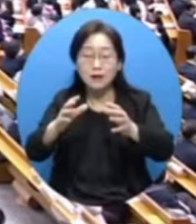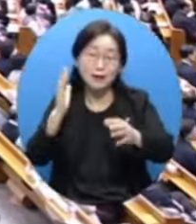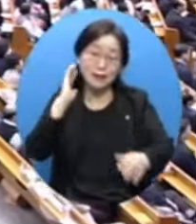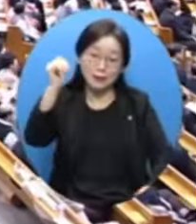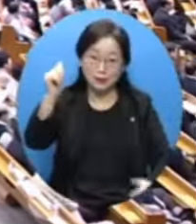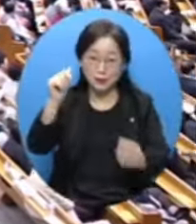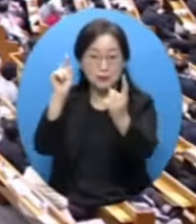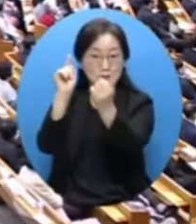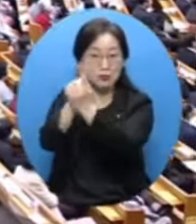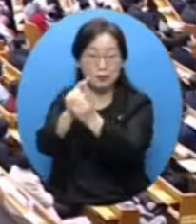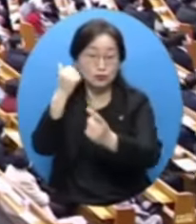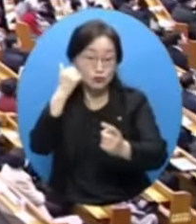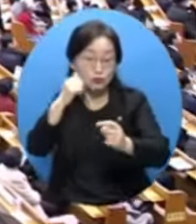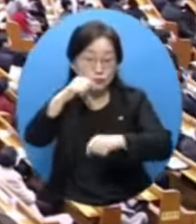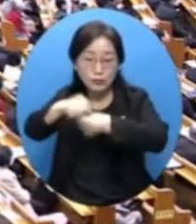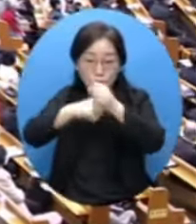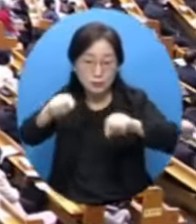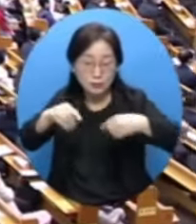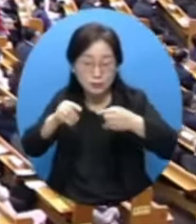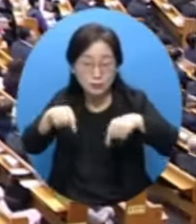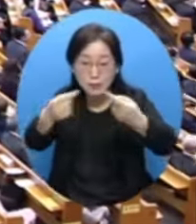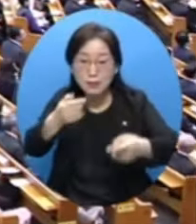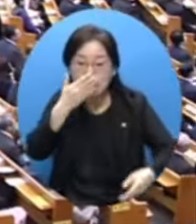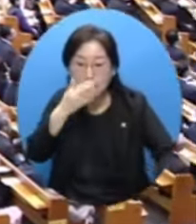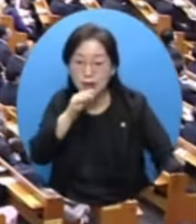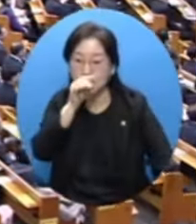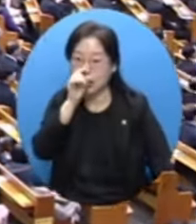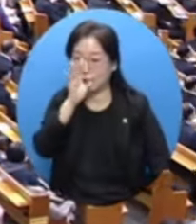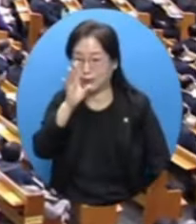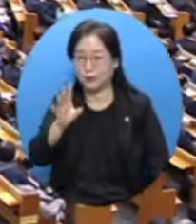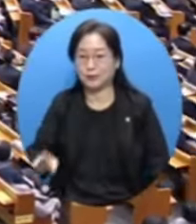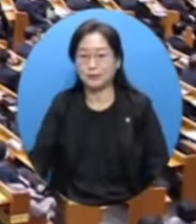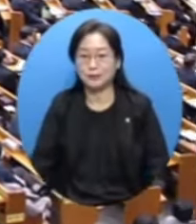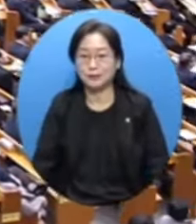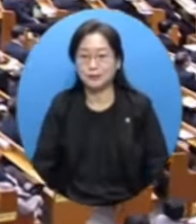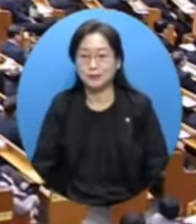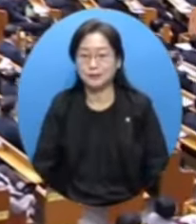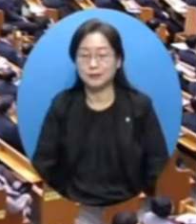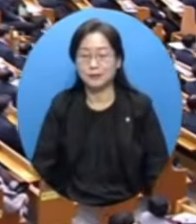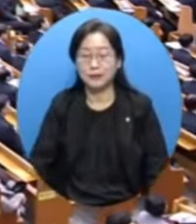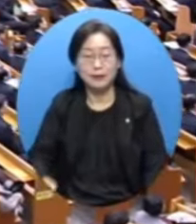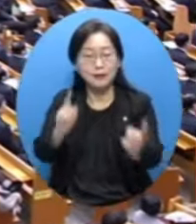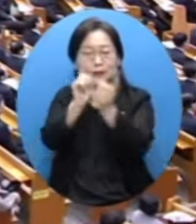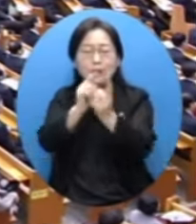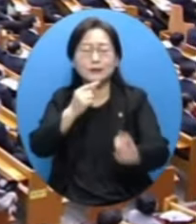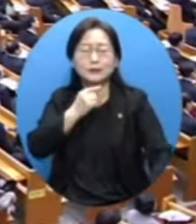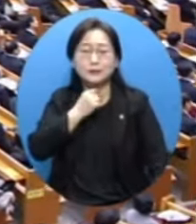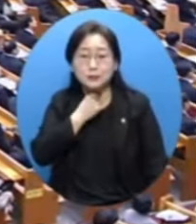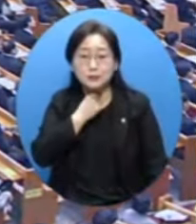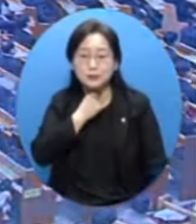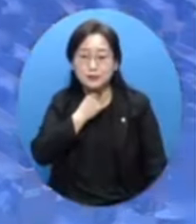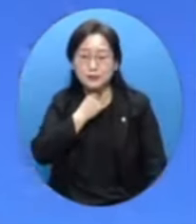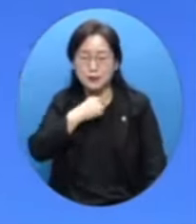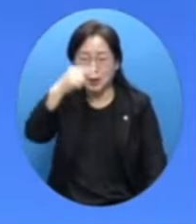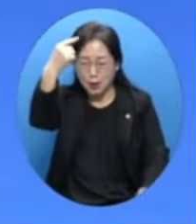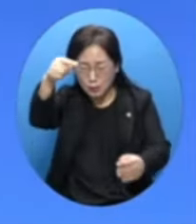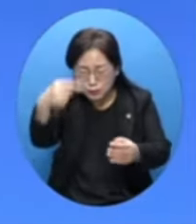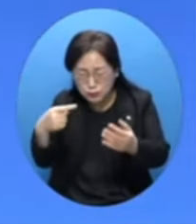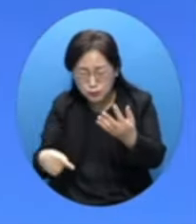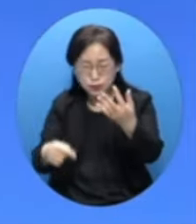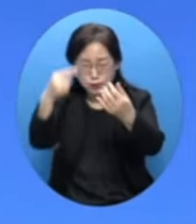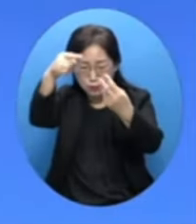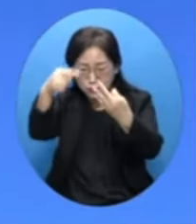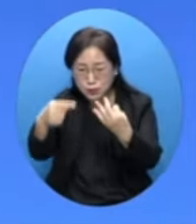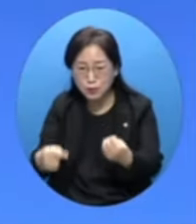만나도 누구나 함부로 다가갈 수가 없습니다 만나려 하면 온갖 보안